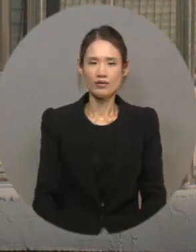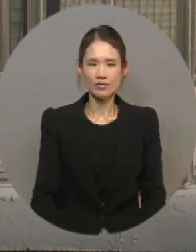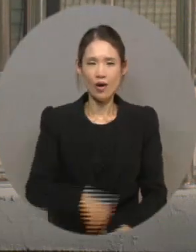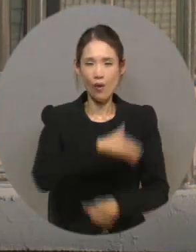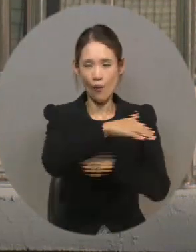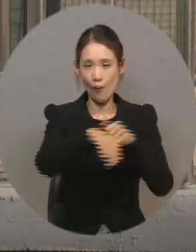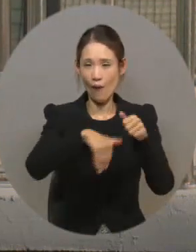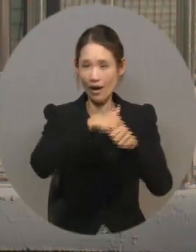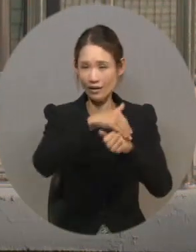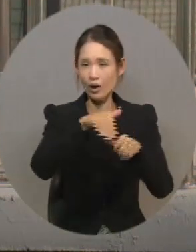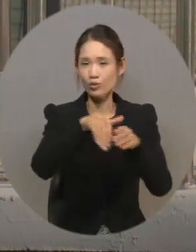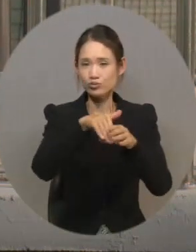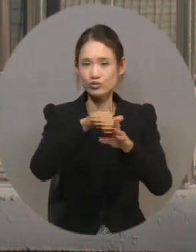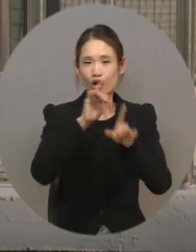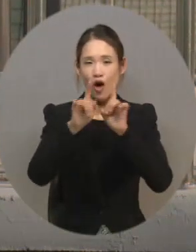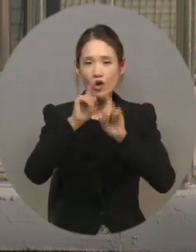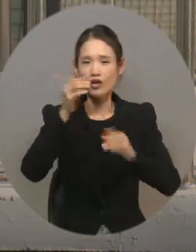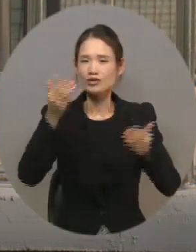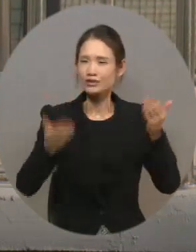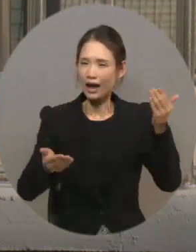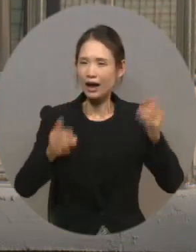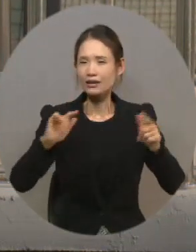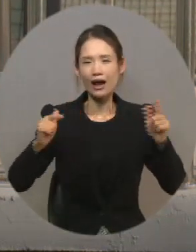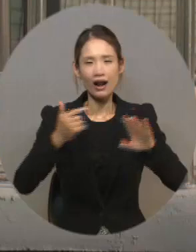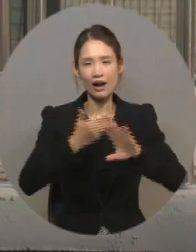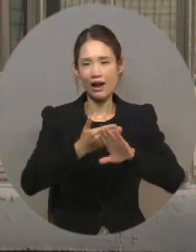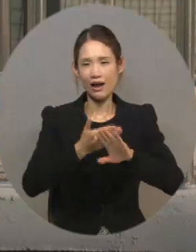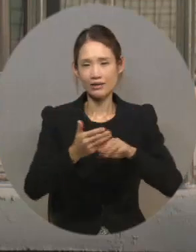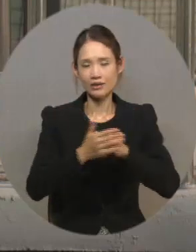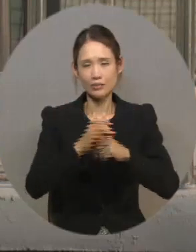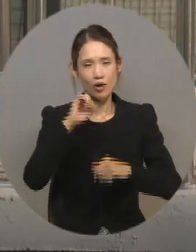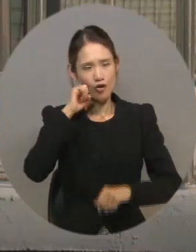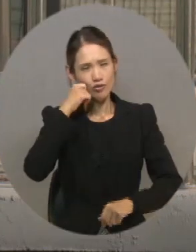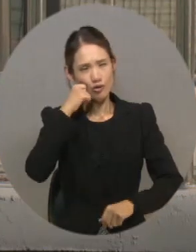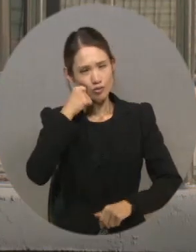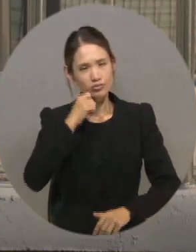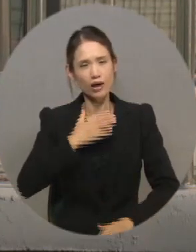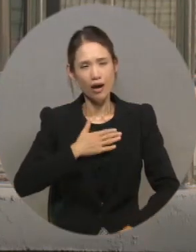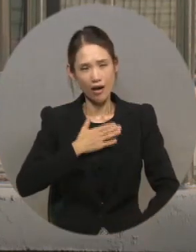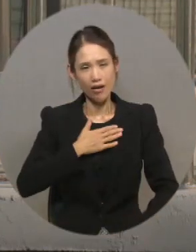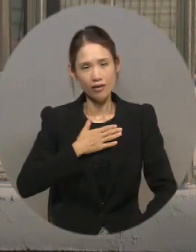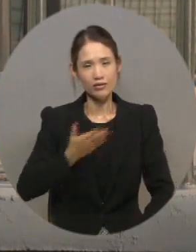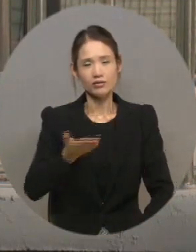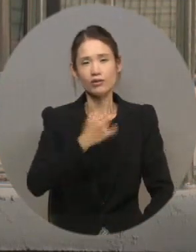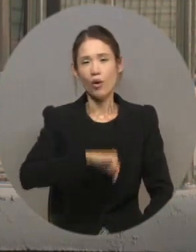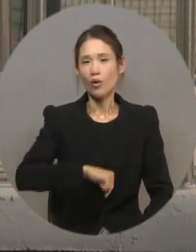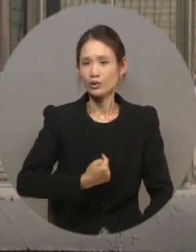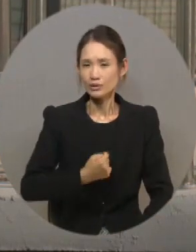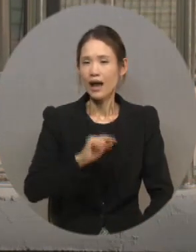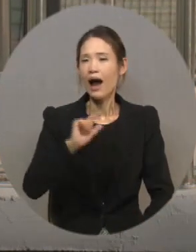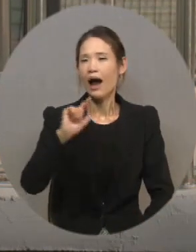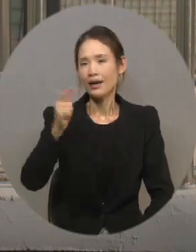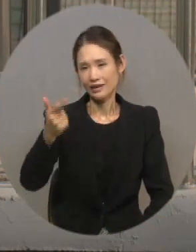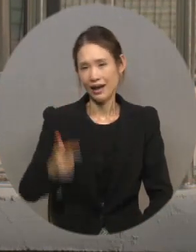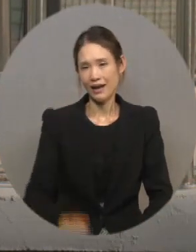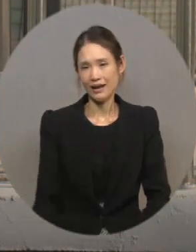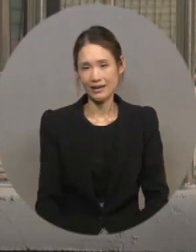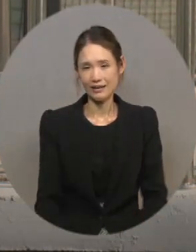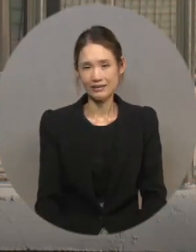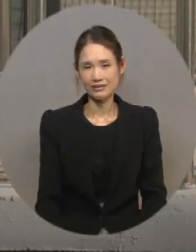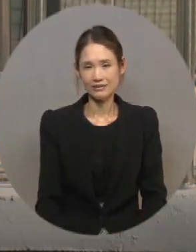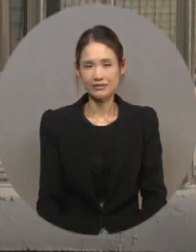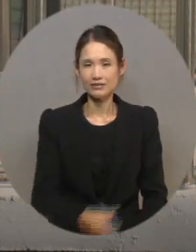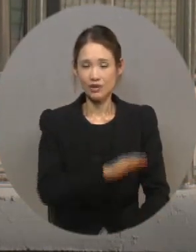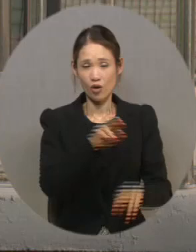환경과 문화, 언어의 차이 등으로 여러 어려움도 있을 줄 압니다. 그러나 여러분은 혼자가 아닙니다.